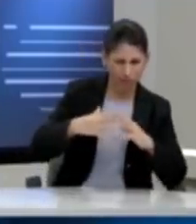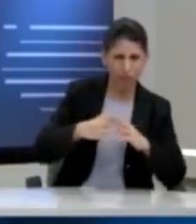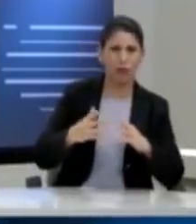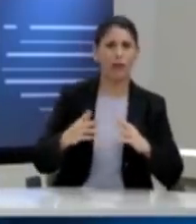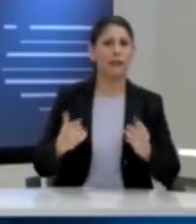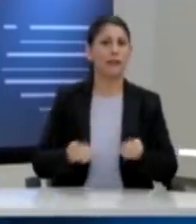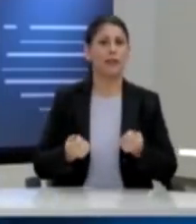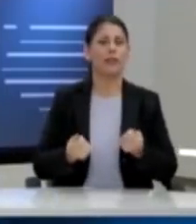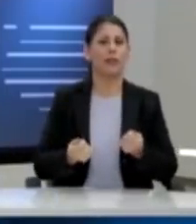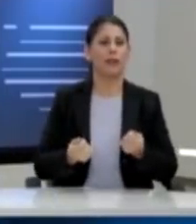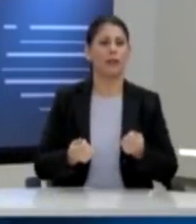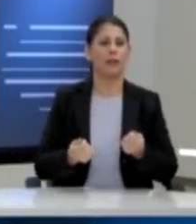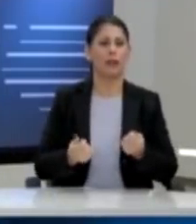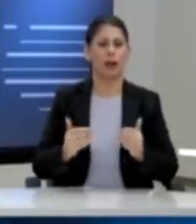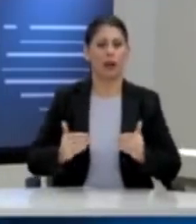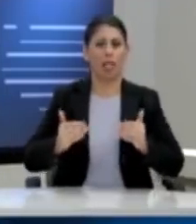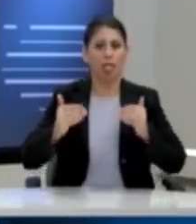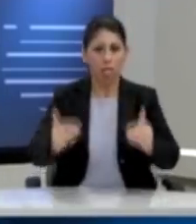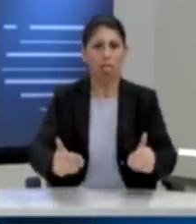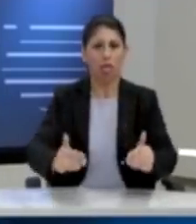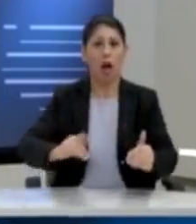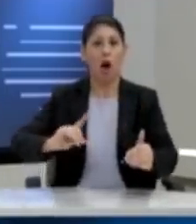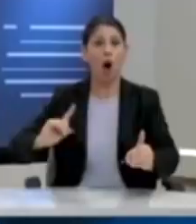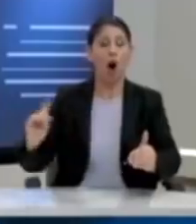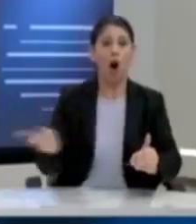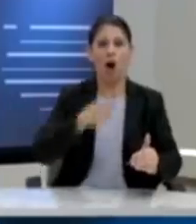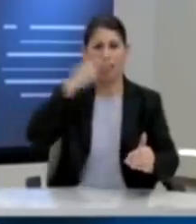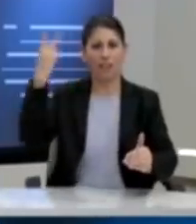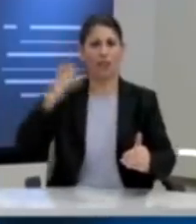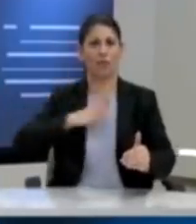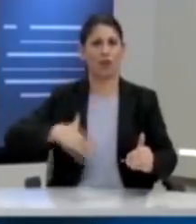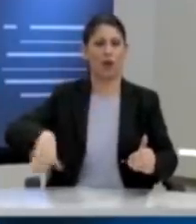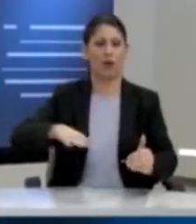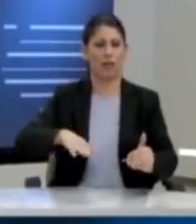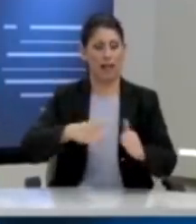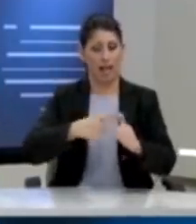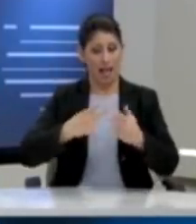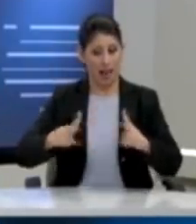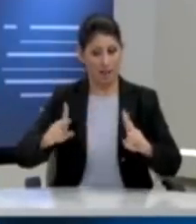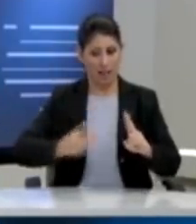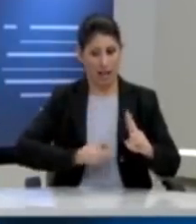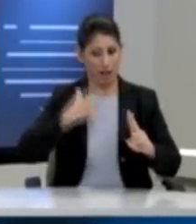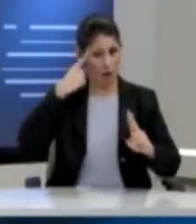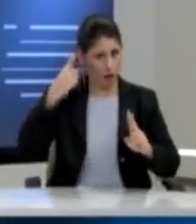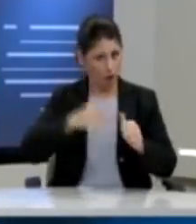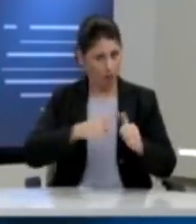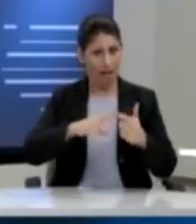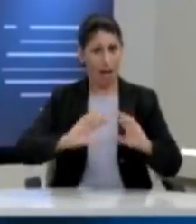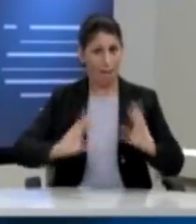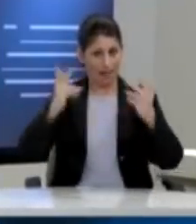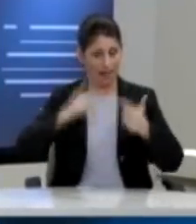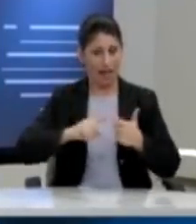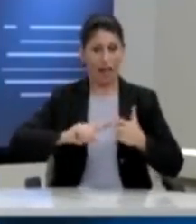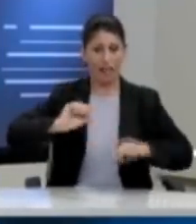γίνει. Αναστέλλονται όλα τα δικαιώματα του λαού. Η ελευθερία έκφρασης γνώμης. Η απεργία,